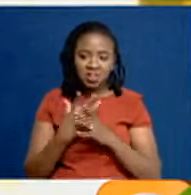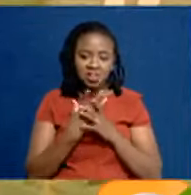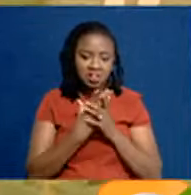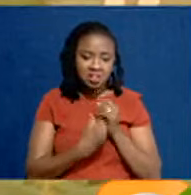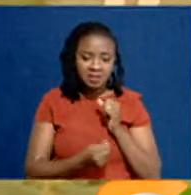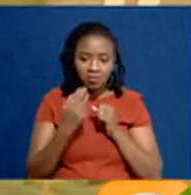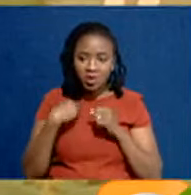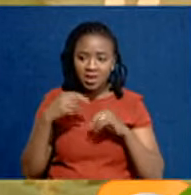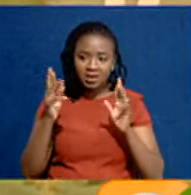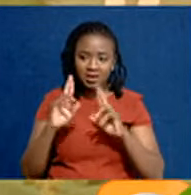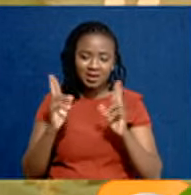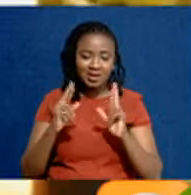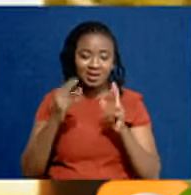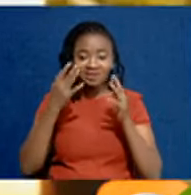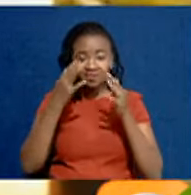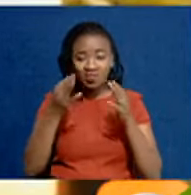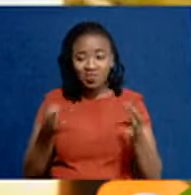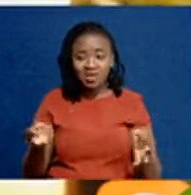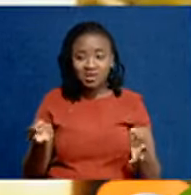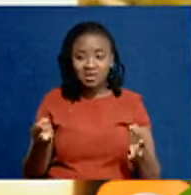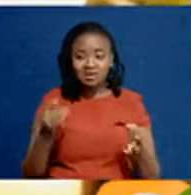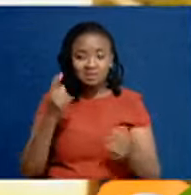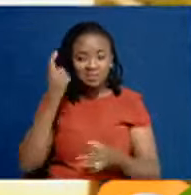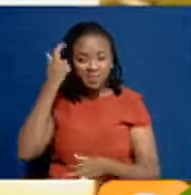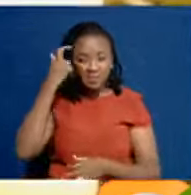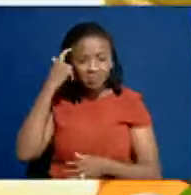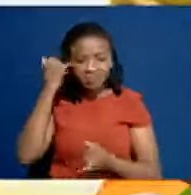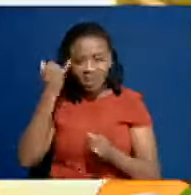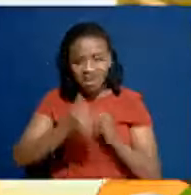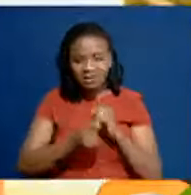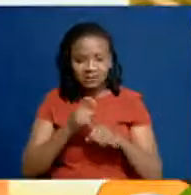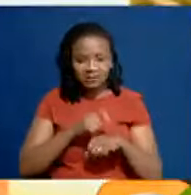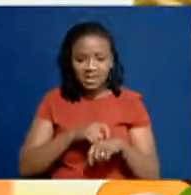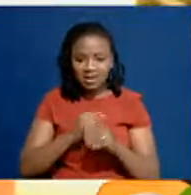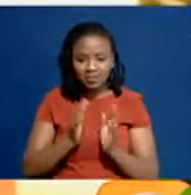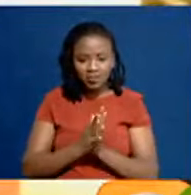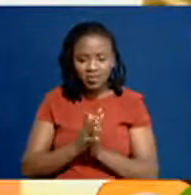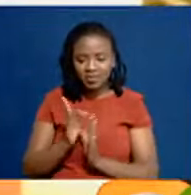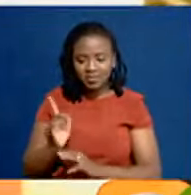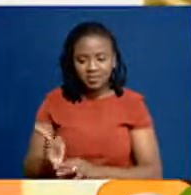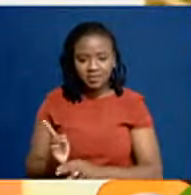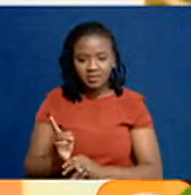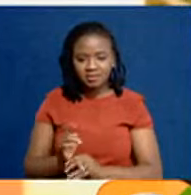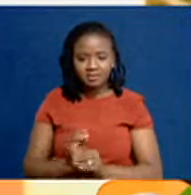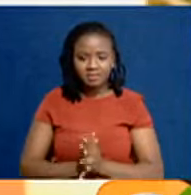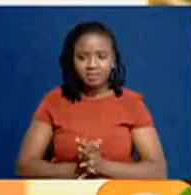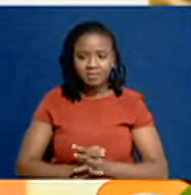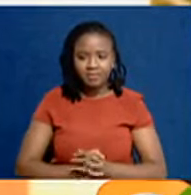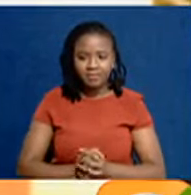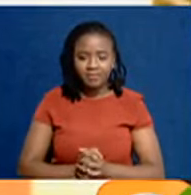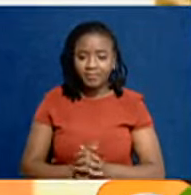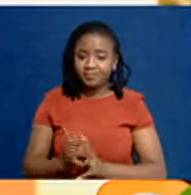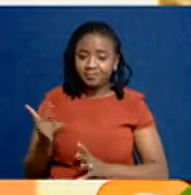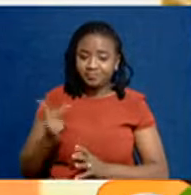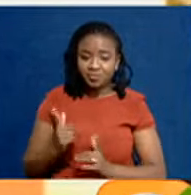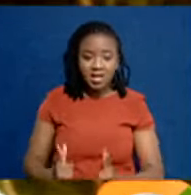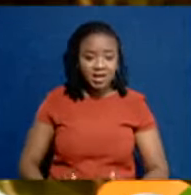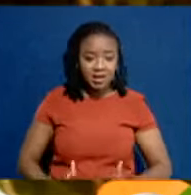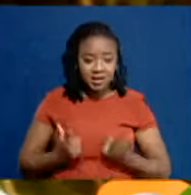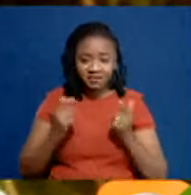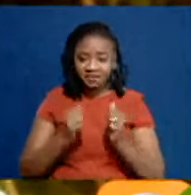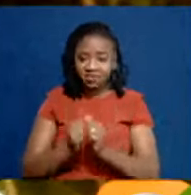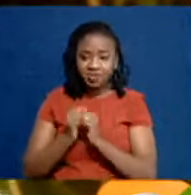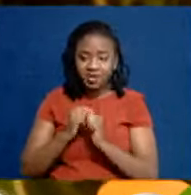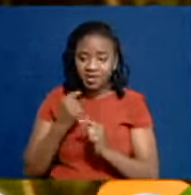eager to wed her lover, recounted the last moments before the unthinkable happened. The two had been living together